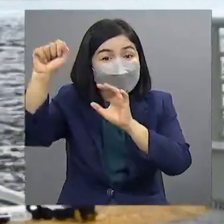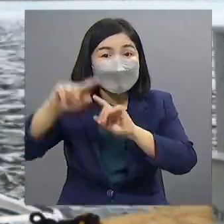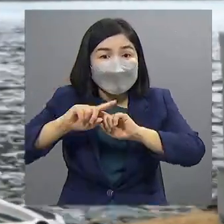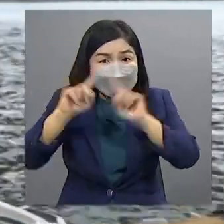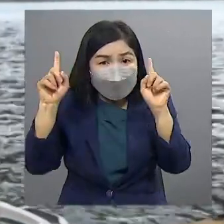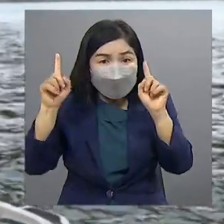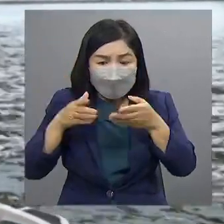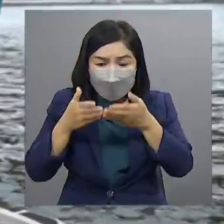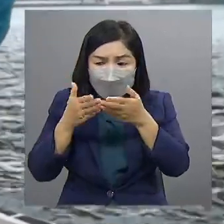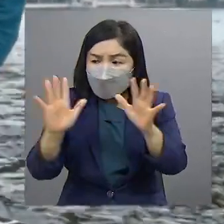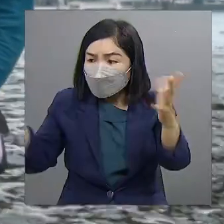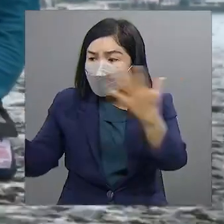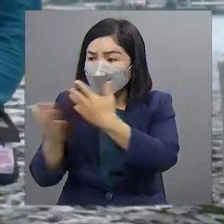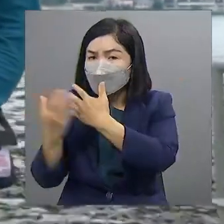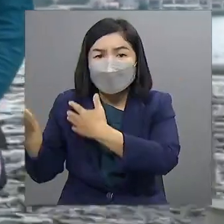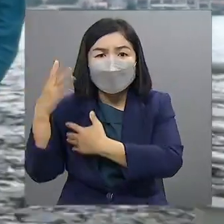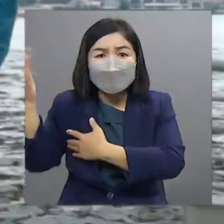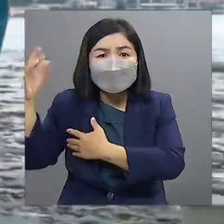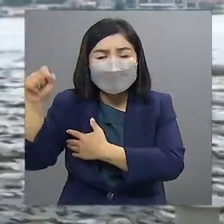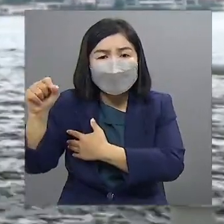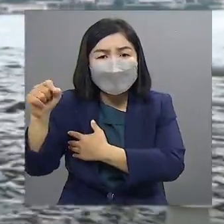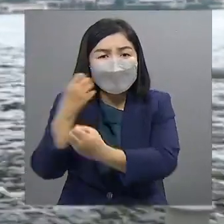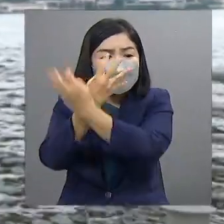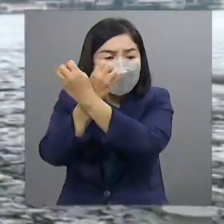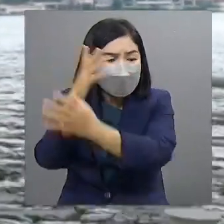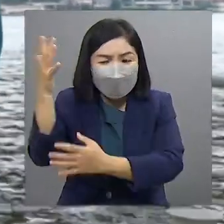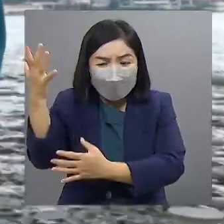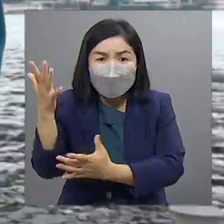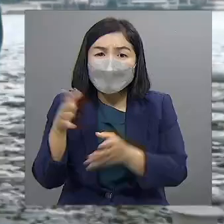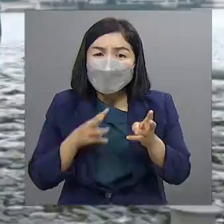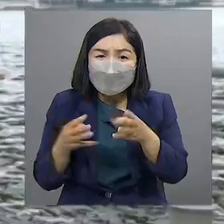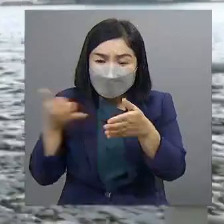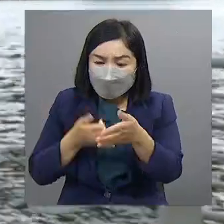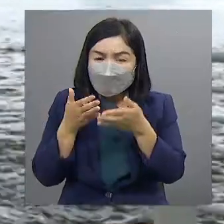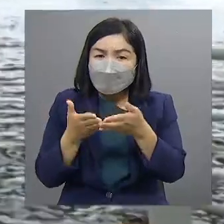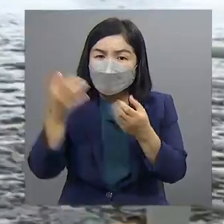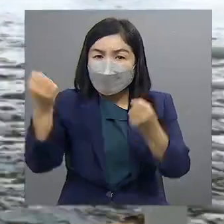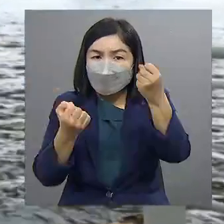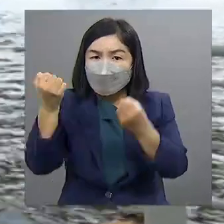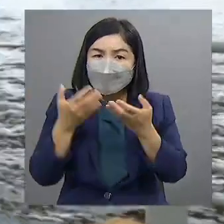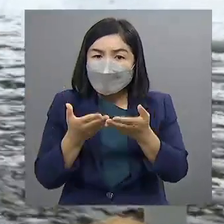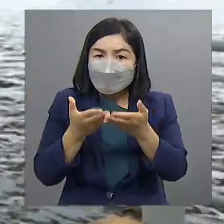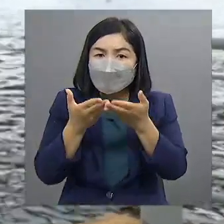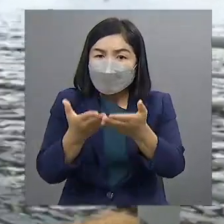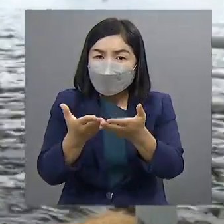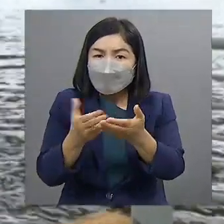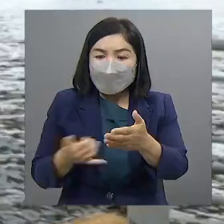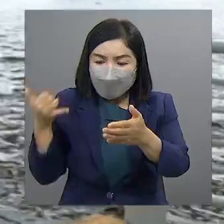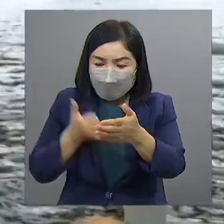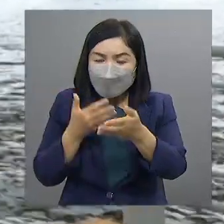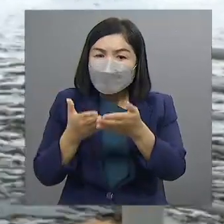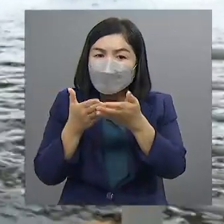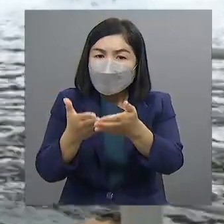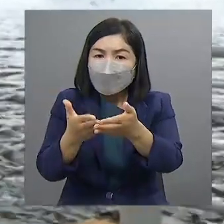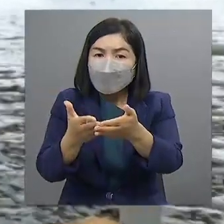รไม่มีป้ายจราจรเลยทีนี้แล้วเราเวลาที่เราขับขี่เรือเนี่ยค่ะหรือว่าเราเดินทางทางน้ำเนี่ยความปลอดภัยของเราอยู่ตรงไหนอะคะ